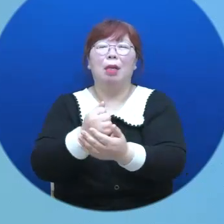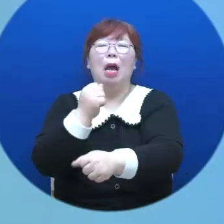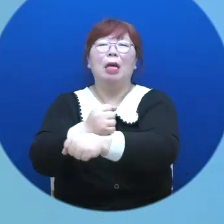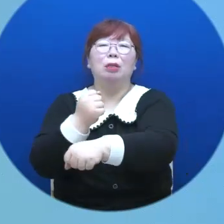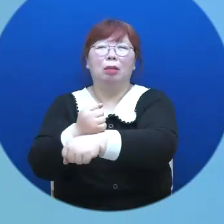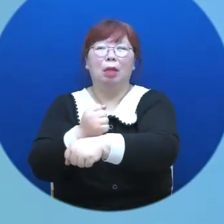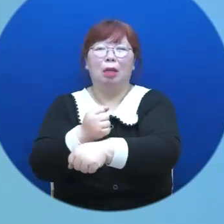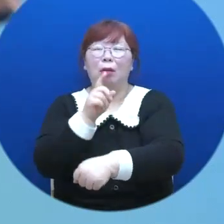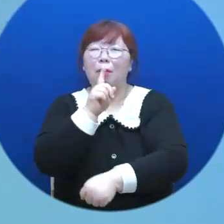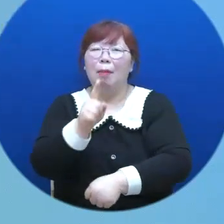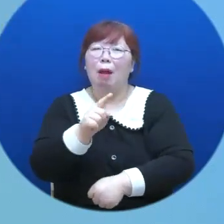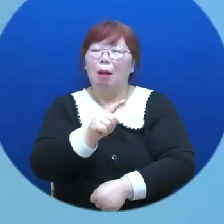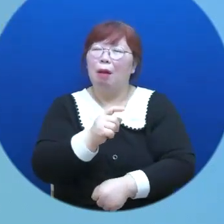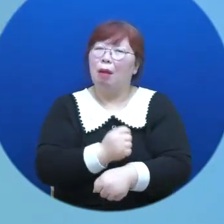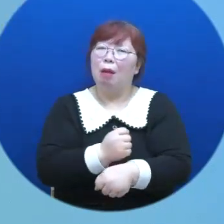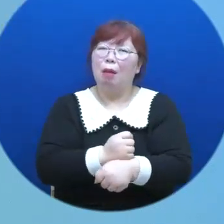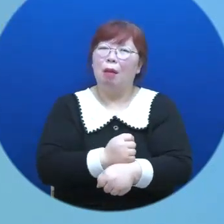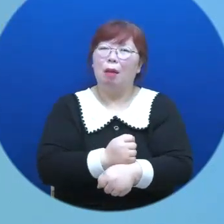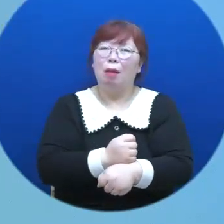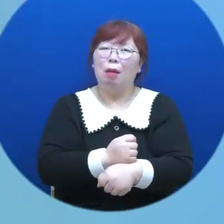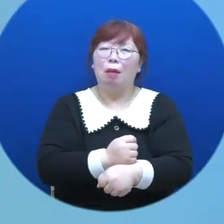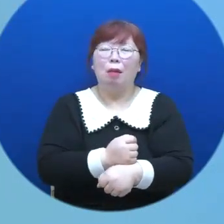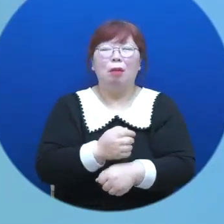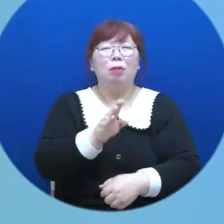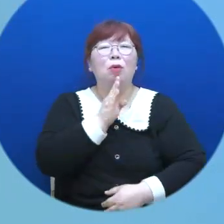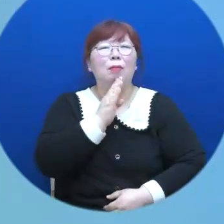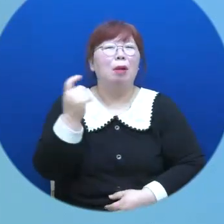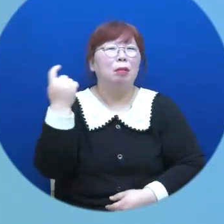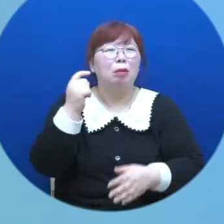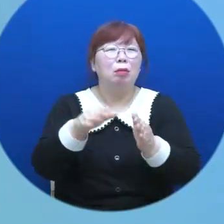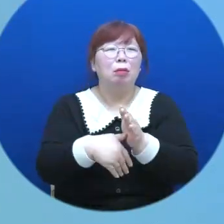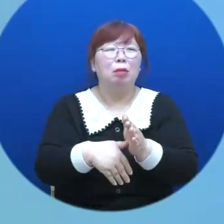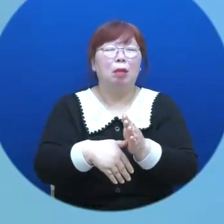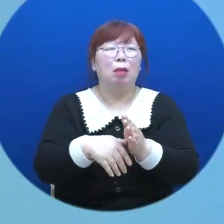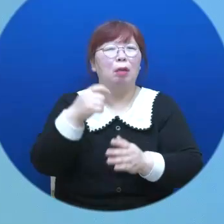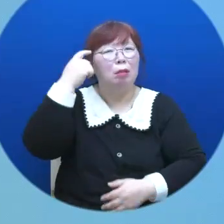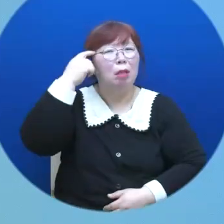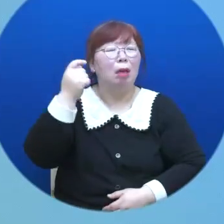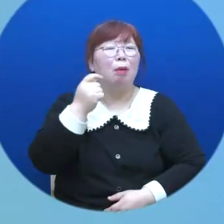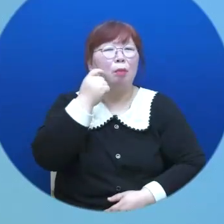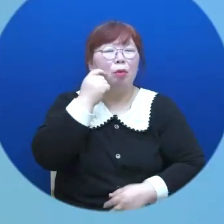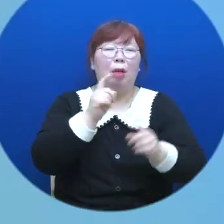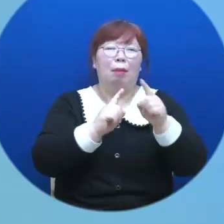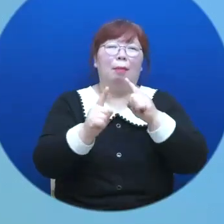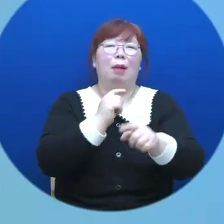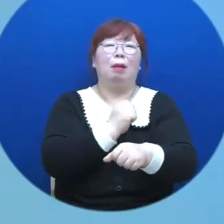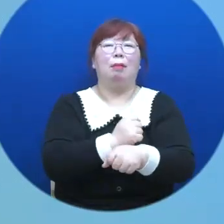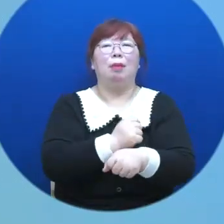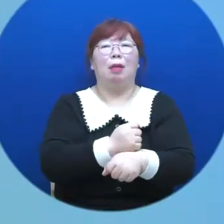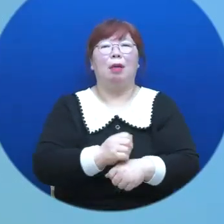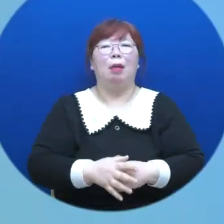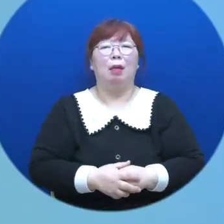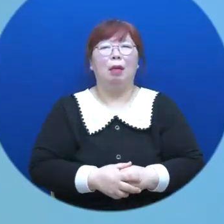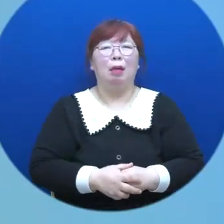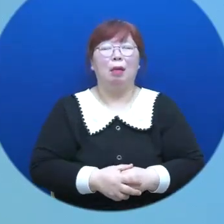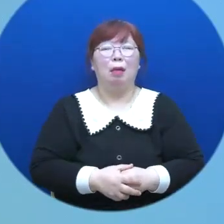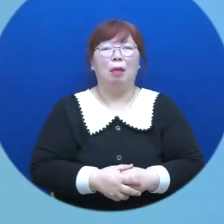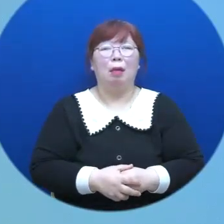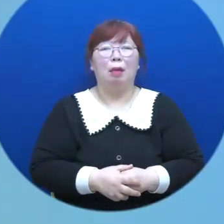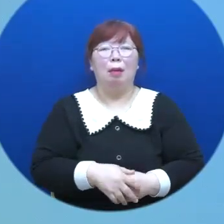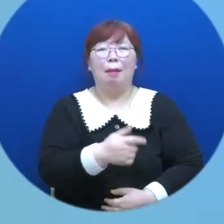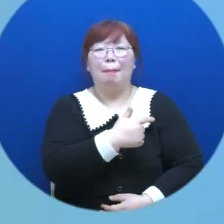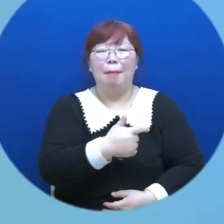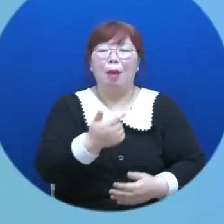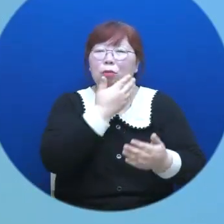거예요. 상상할 수 없는 고백을 이 요셉이 하고 있는 거잖아요. 우리는 여기서 매우